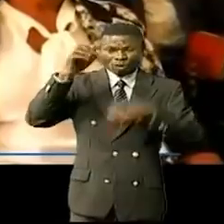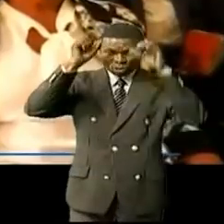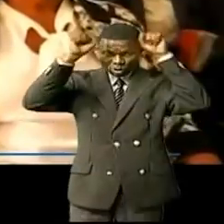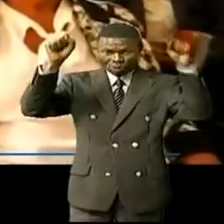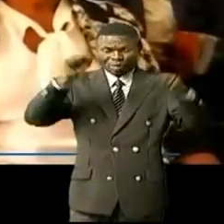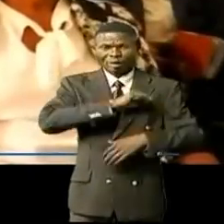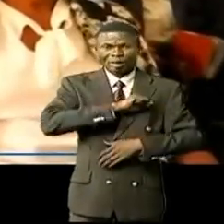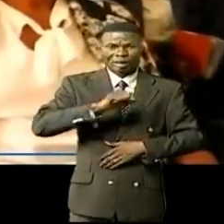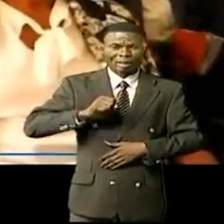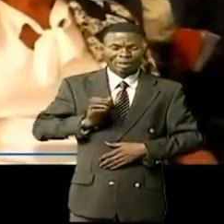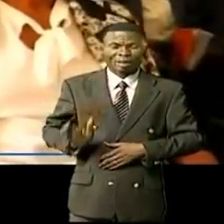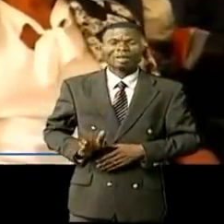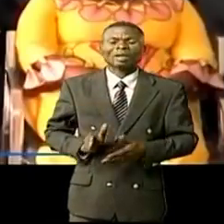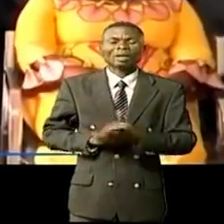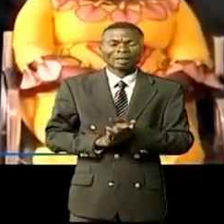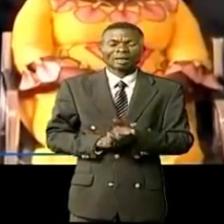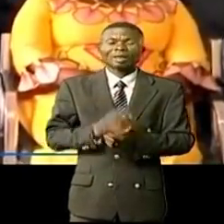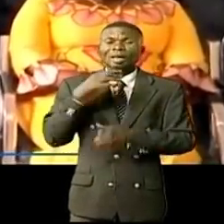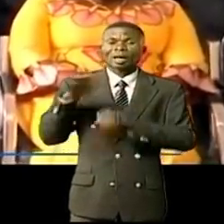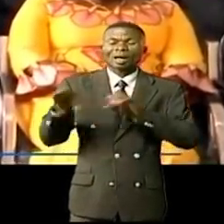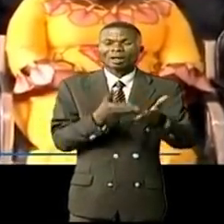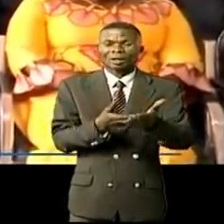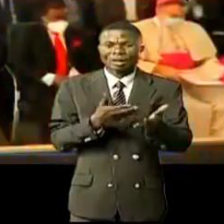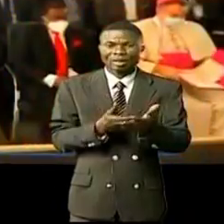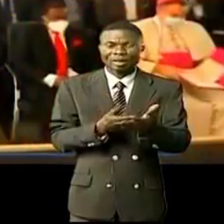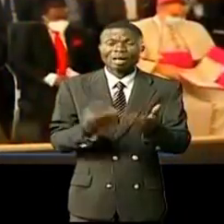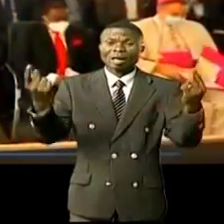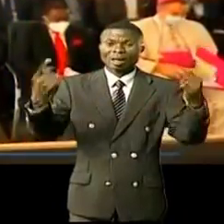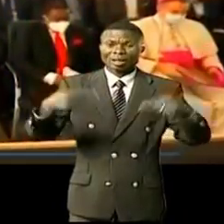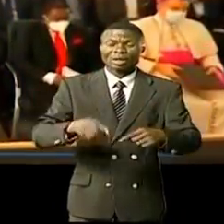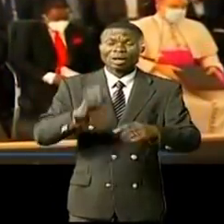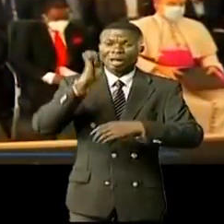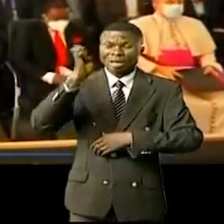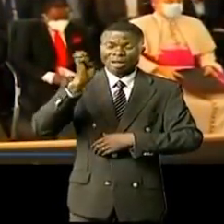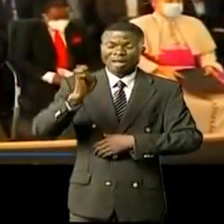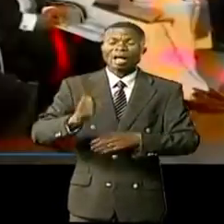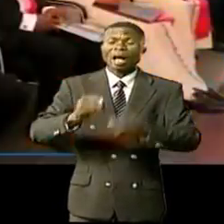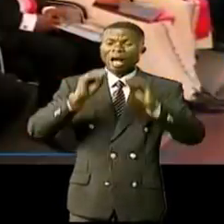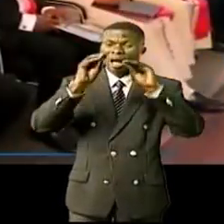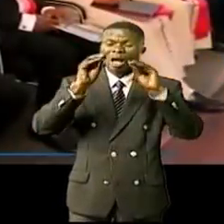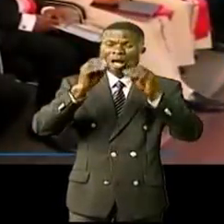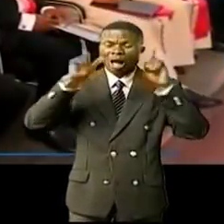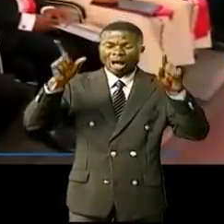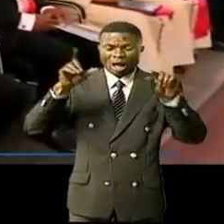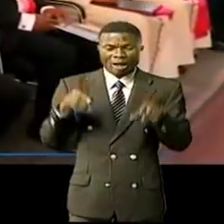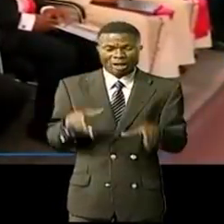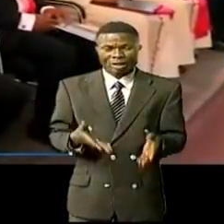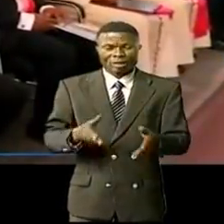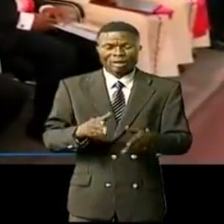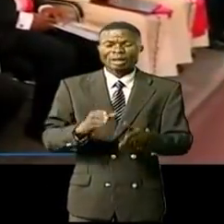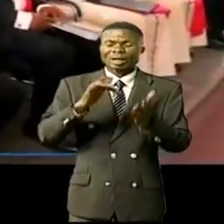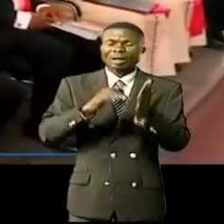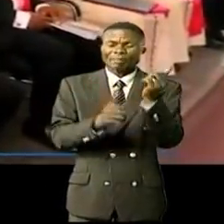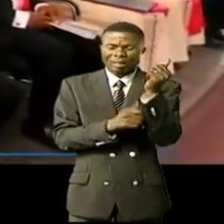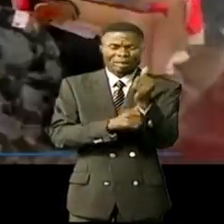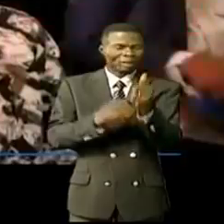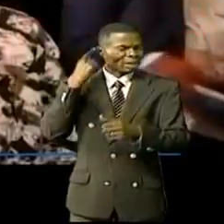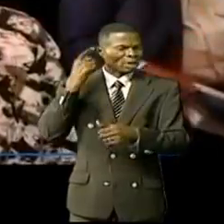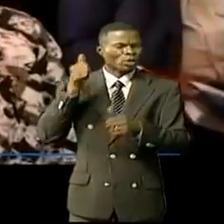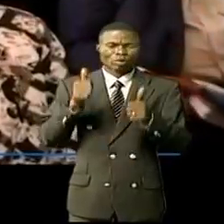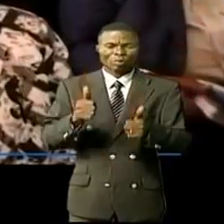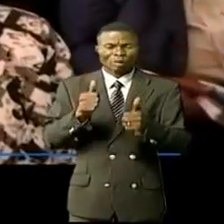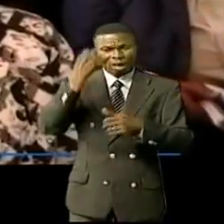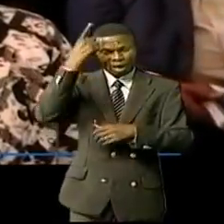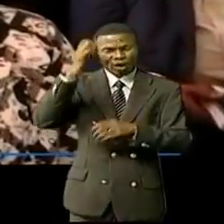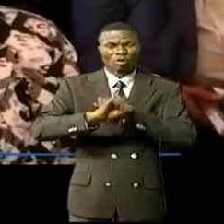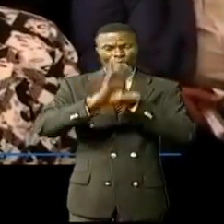l'un des intervenants à cette activité, lorsque l'évangile est prêché dans une langue locale, les fidèles s'en approprient.